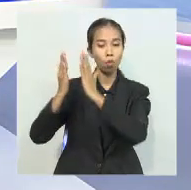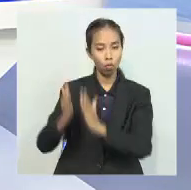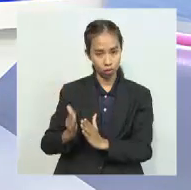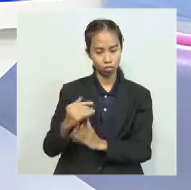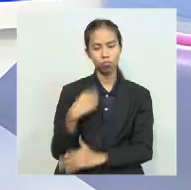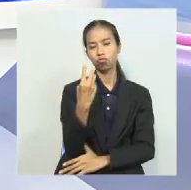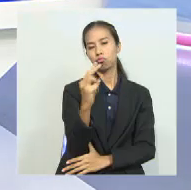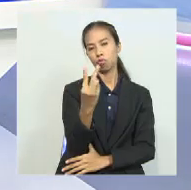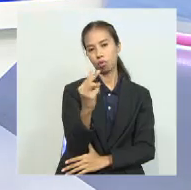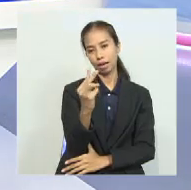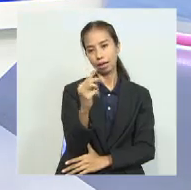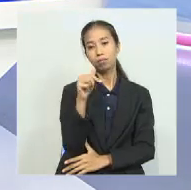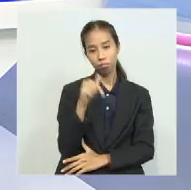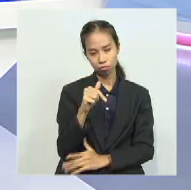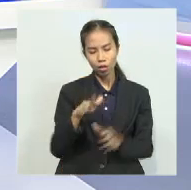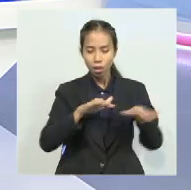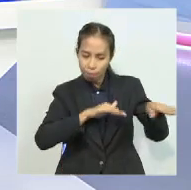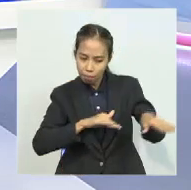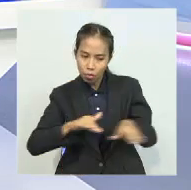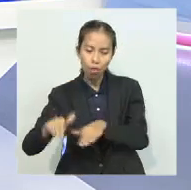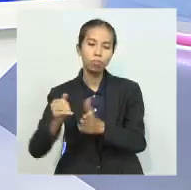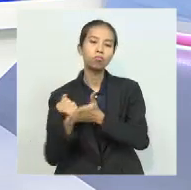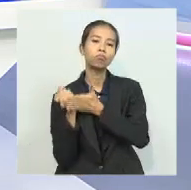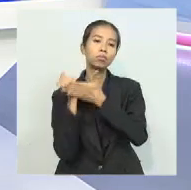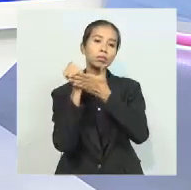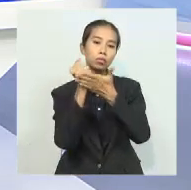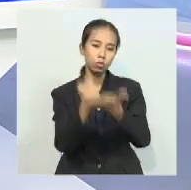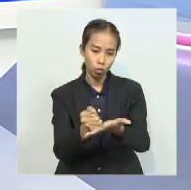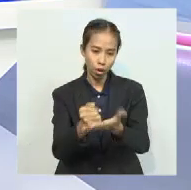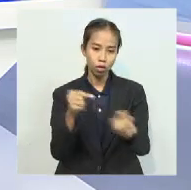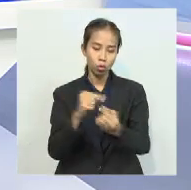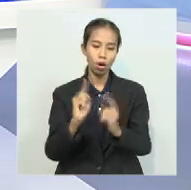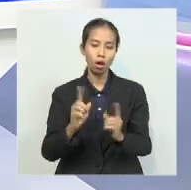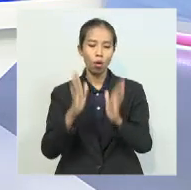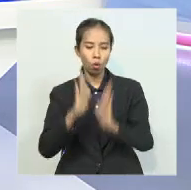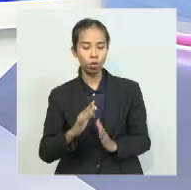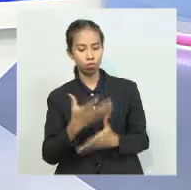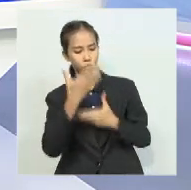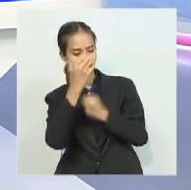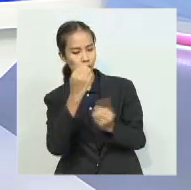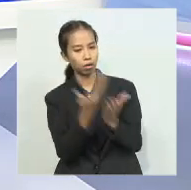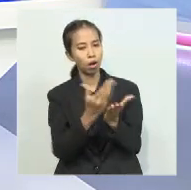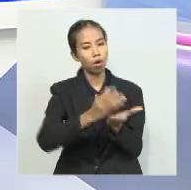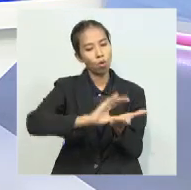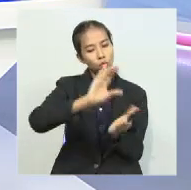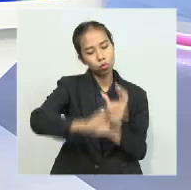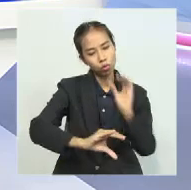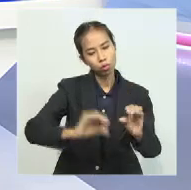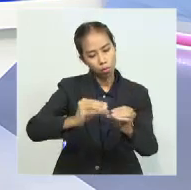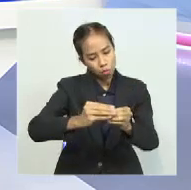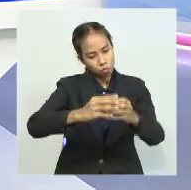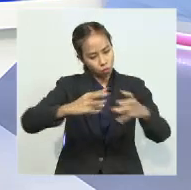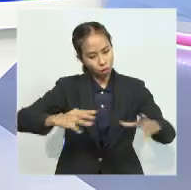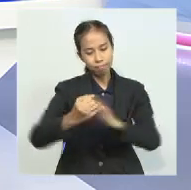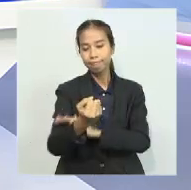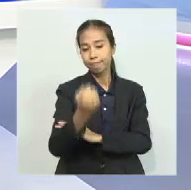ทั้งสองสิ่งนี้มีความพร้อมนะคะก็จะทำให้แนวทางการมาลงทุนของเขาเนี่ยมีโอกาสในการเติบโตแล้วก็มีความเ